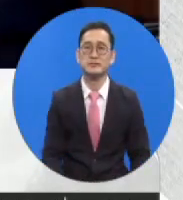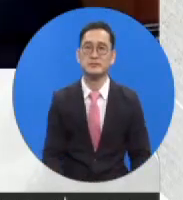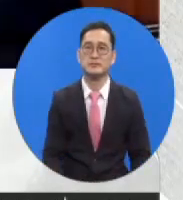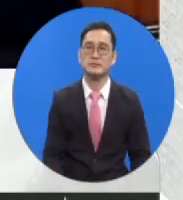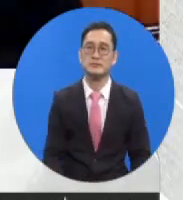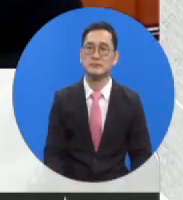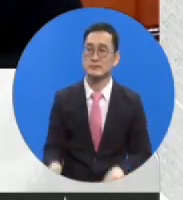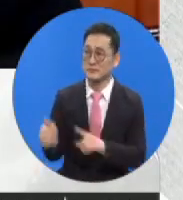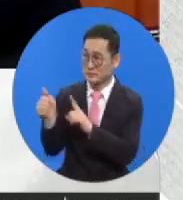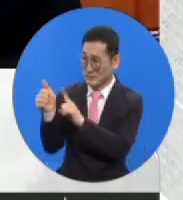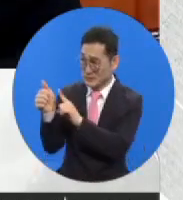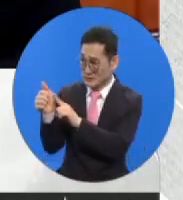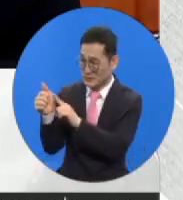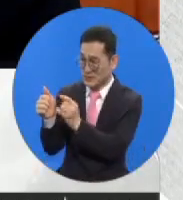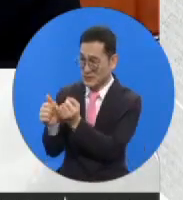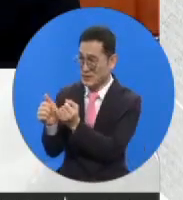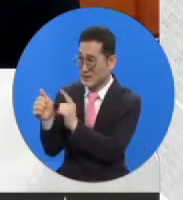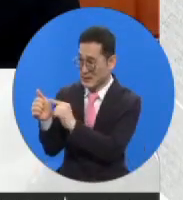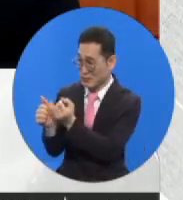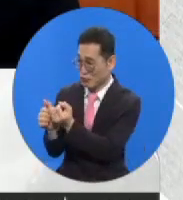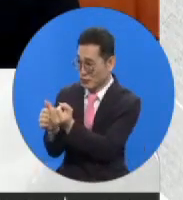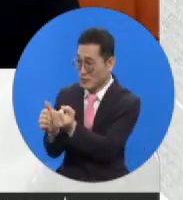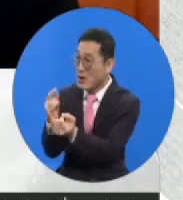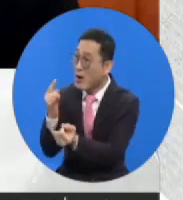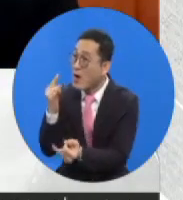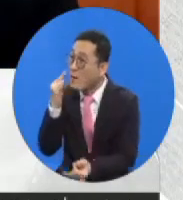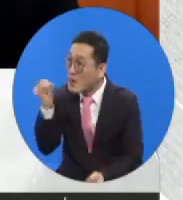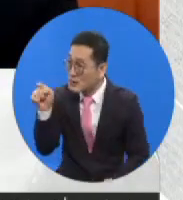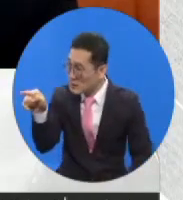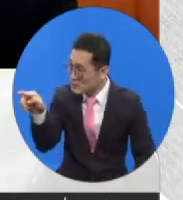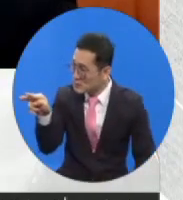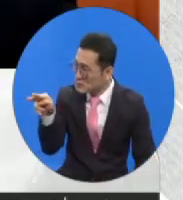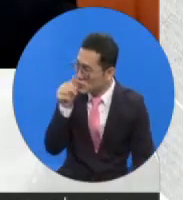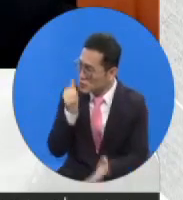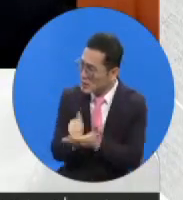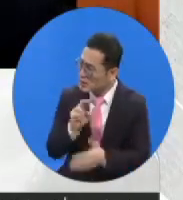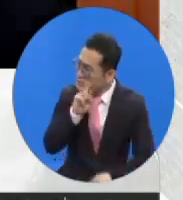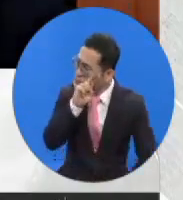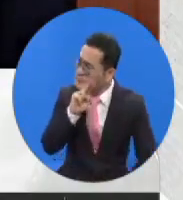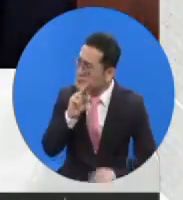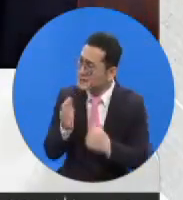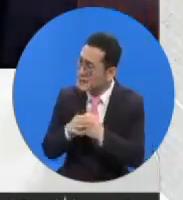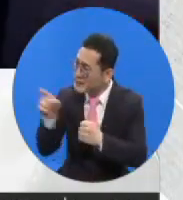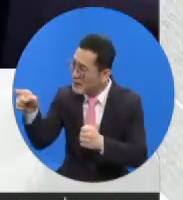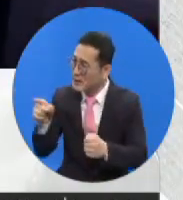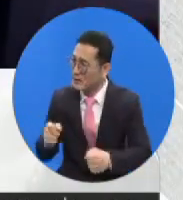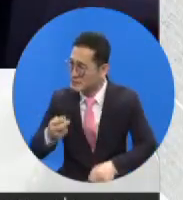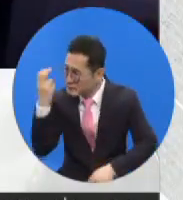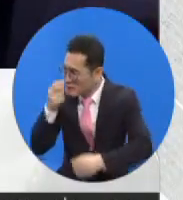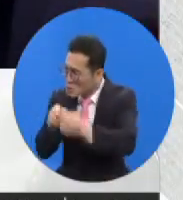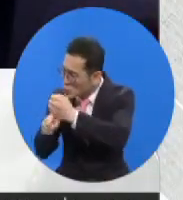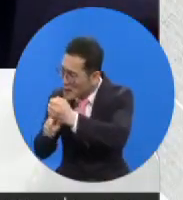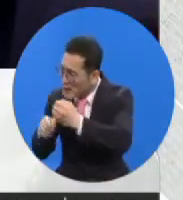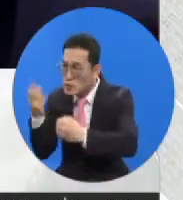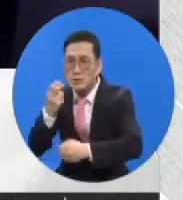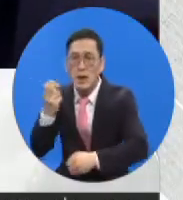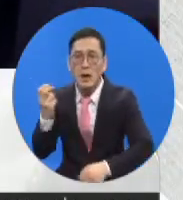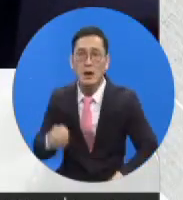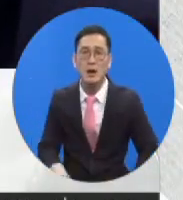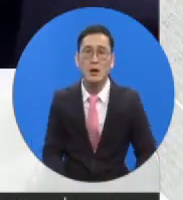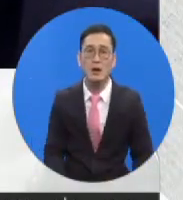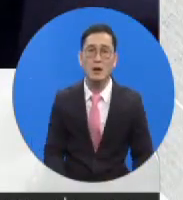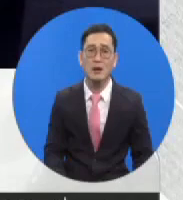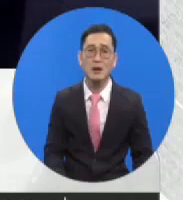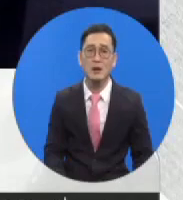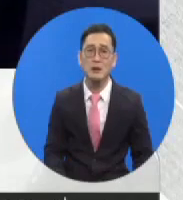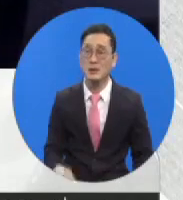죄가 있다고 생각하기 때문에 소신 있게 기소를 한 거라고 봅니다. 그러면 결과적으로 박수철 지검장은 여권의 우호적인 사람도